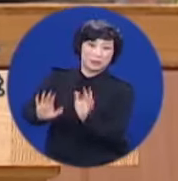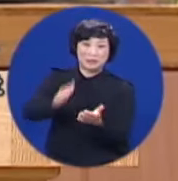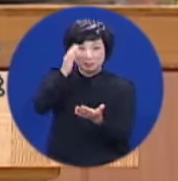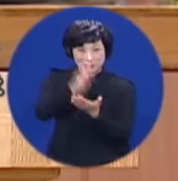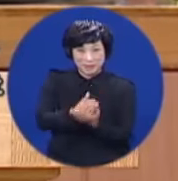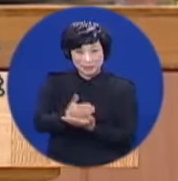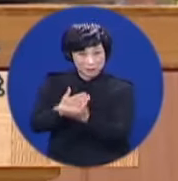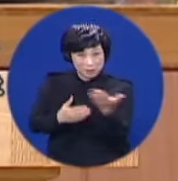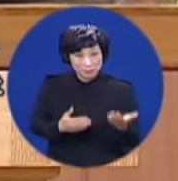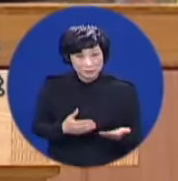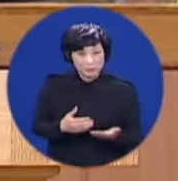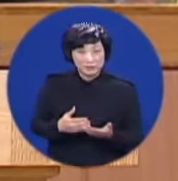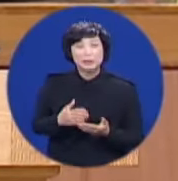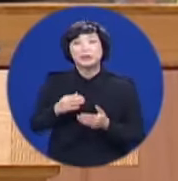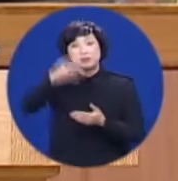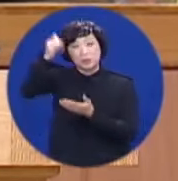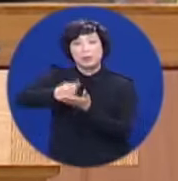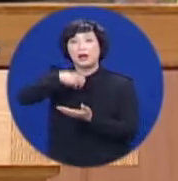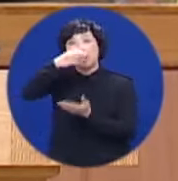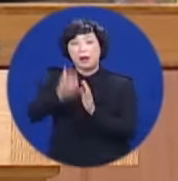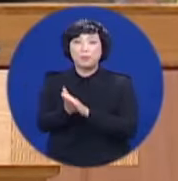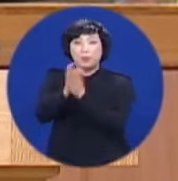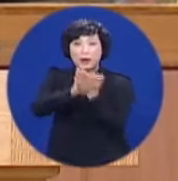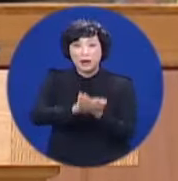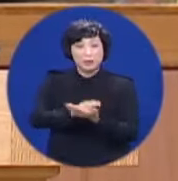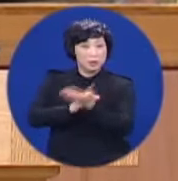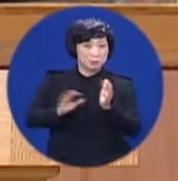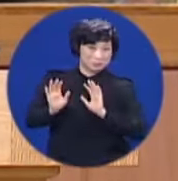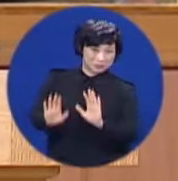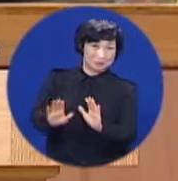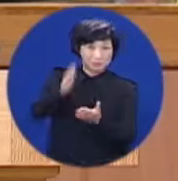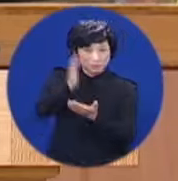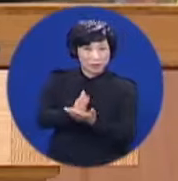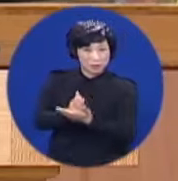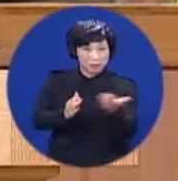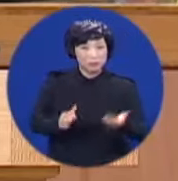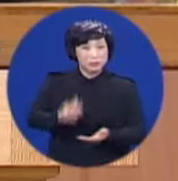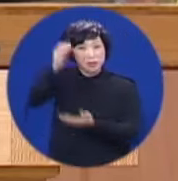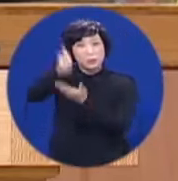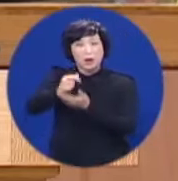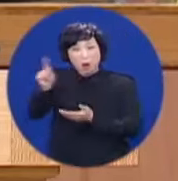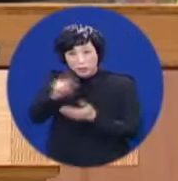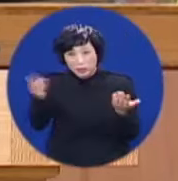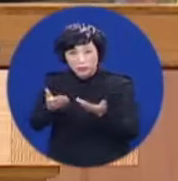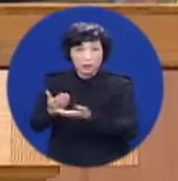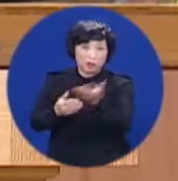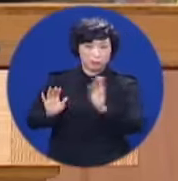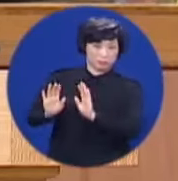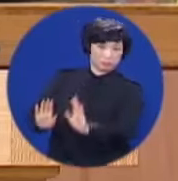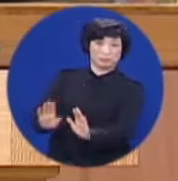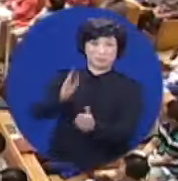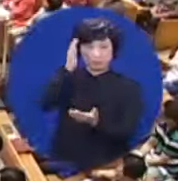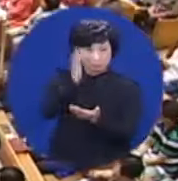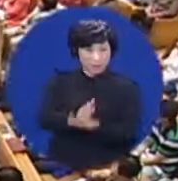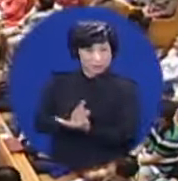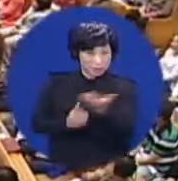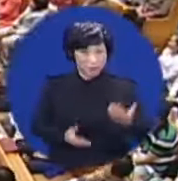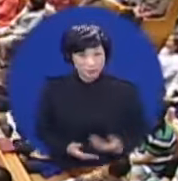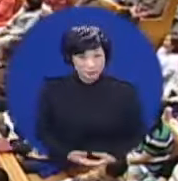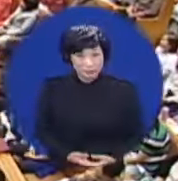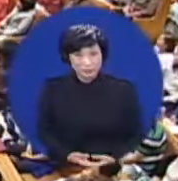마라. 가마를 소멸하지 마. 성령의 어떤 역사도 제한하지 마.